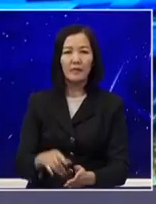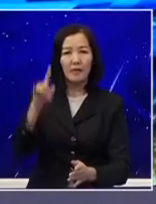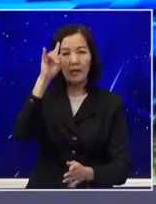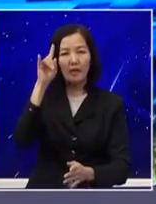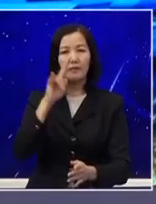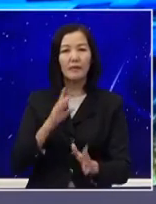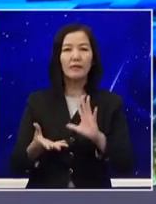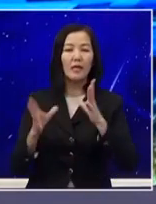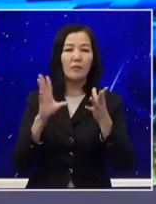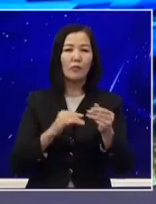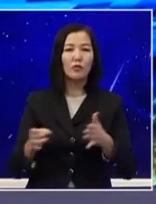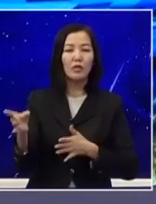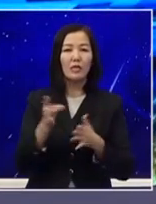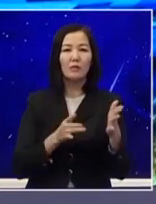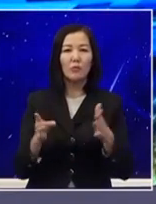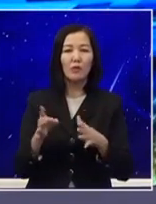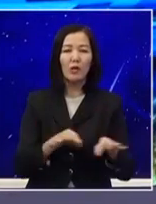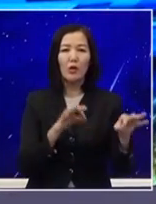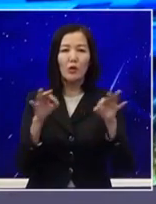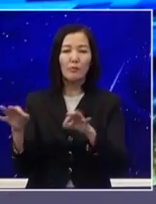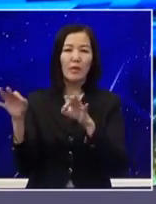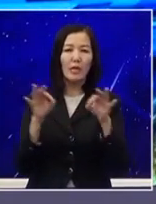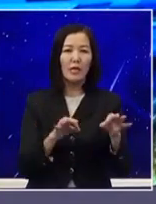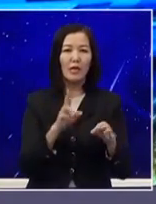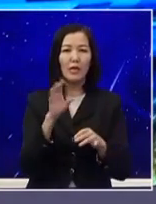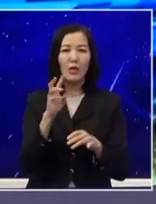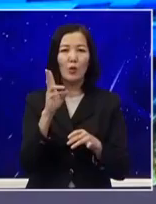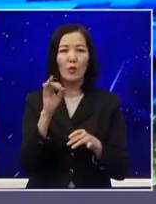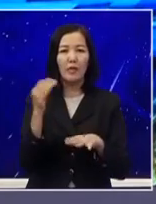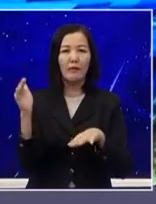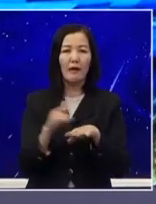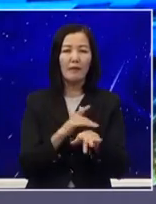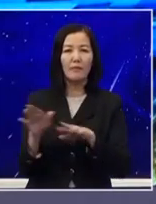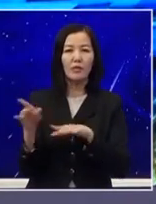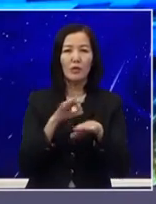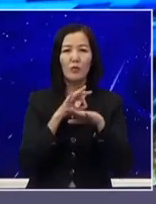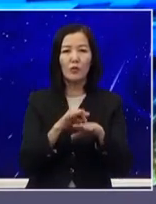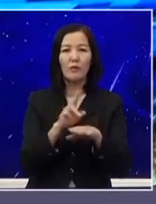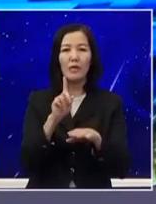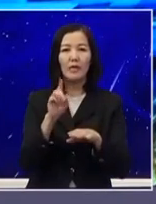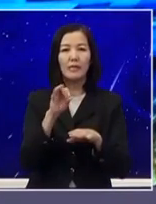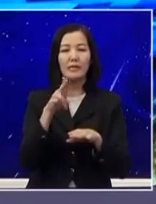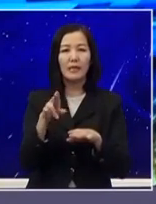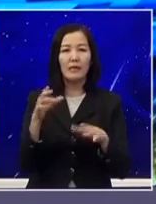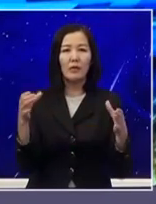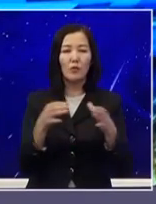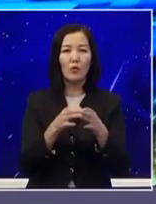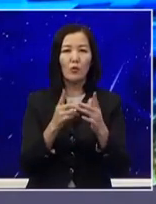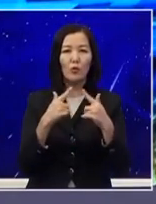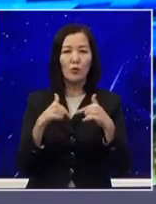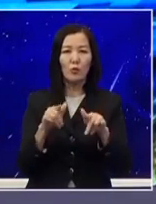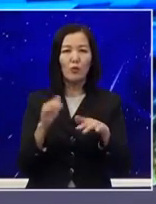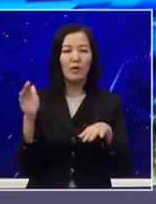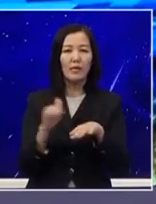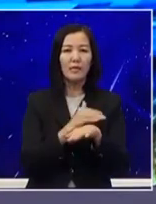Қайырымды істе қайыр бар. Елімізде республикалық көшпелі керуен атты қайырымдылық шара өтіп жатыр. Зекет қоры ұйытқы болған